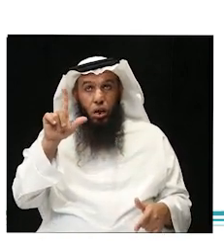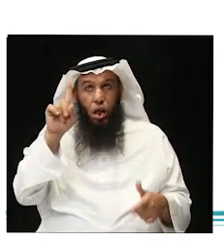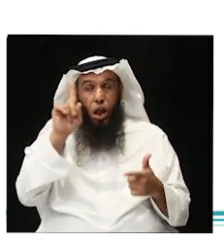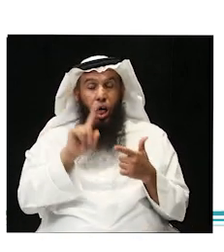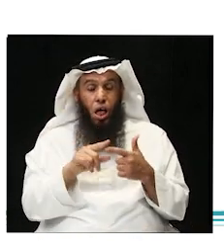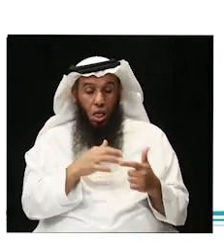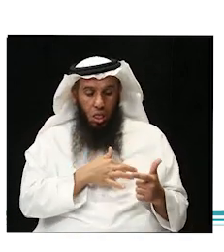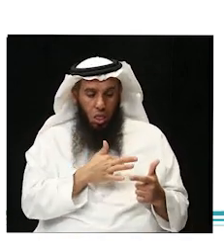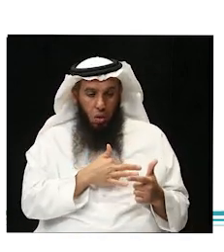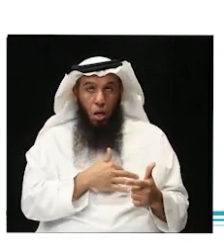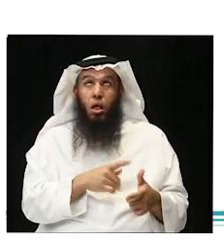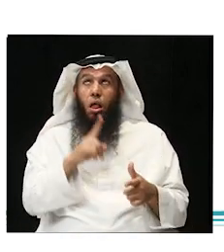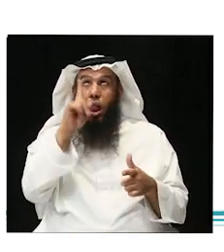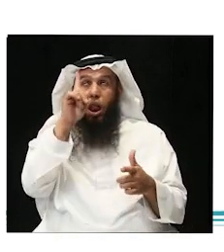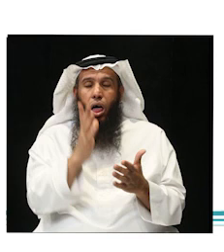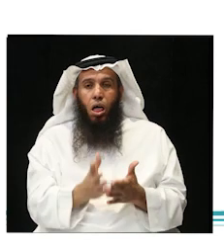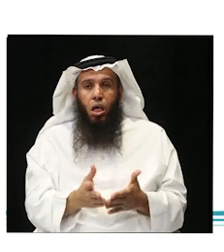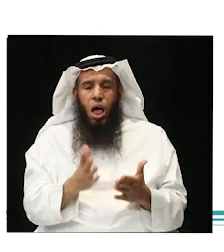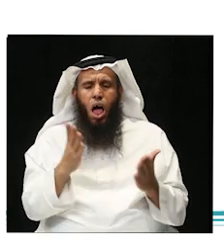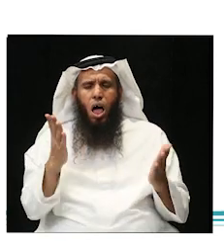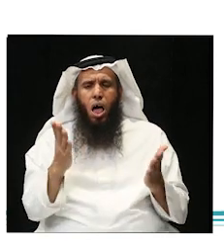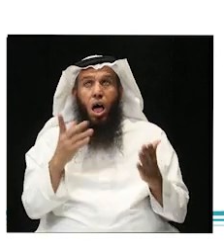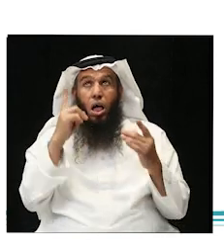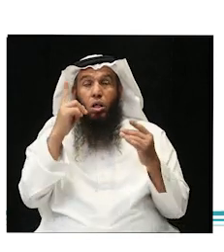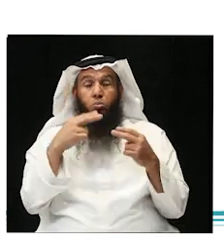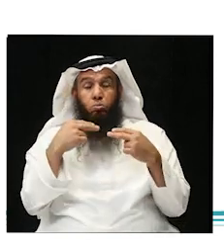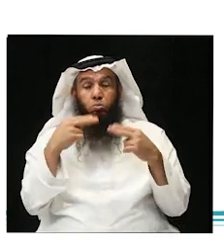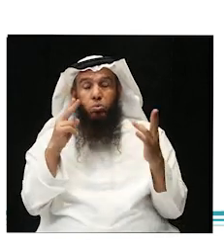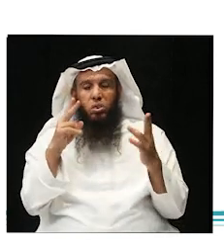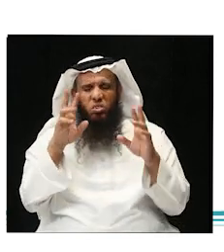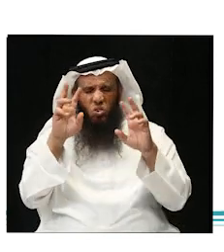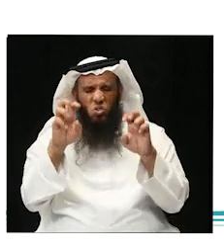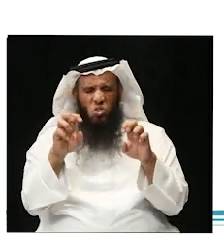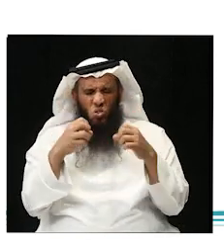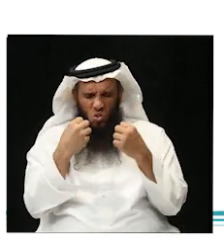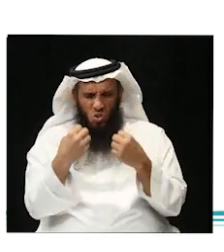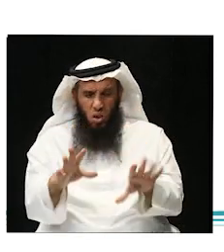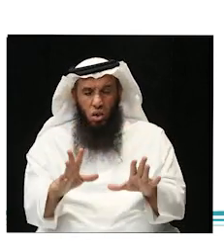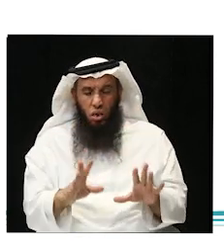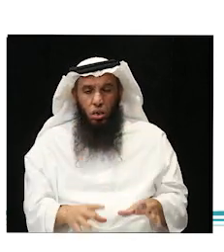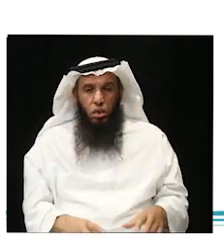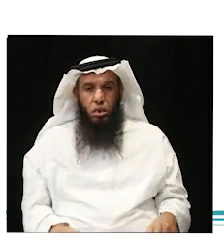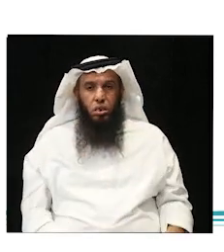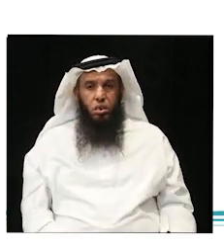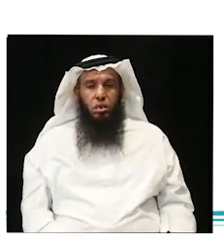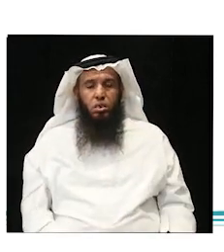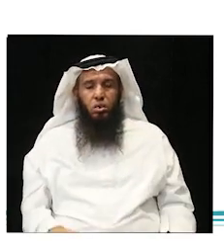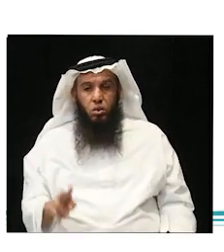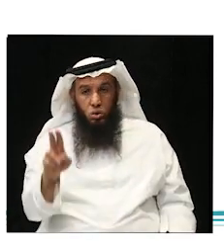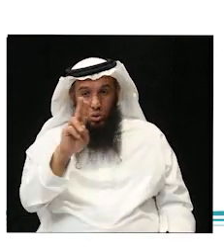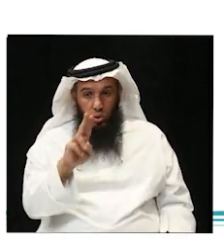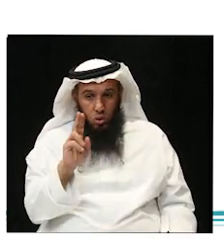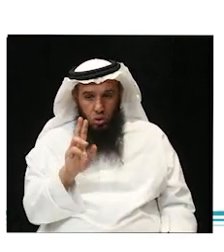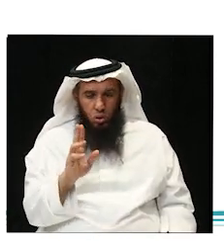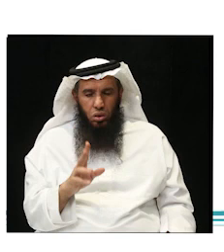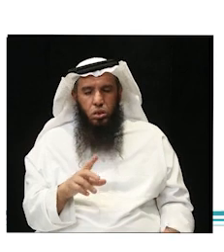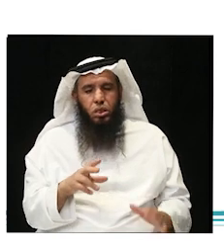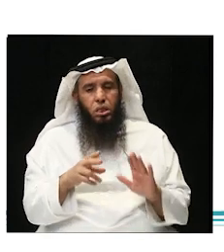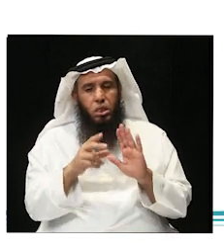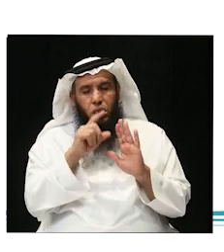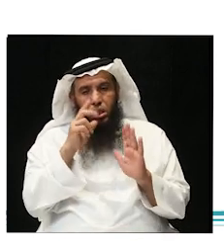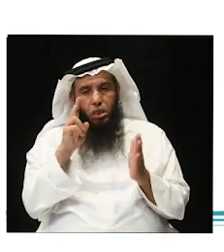التوكل؟ مباشرة لما تأتيك هذه العبارة، حكم التوكل واجب وهو من العبادات القلبية. قال تعالى: وعلى